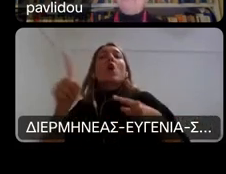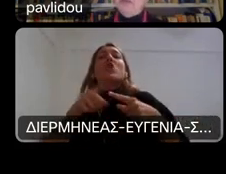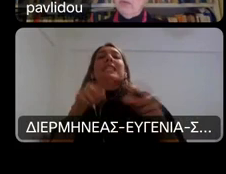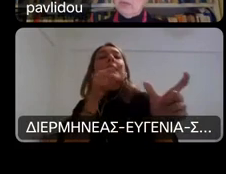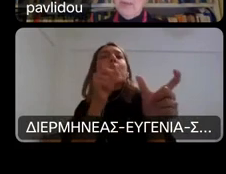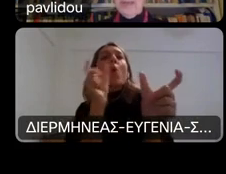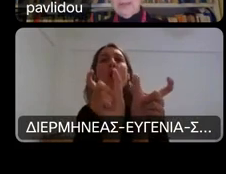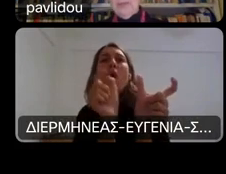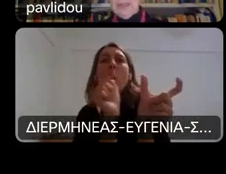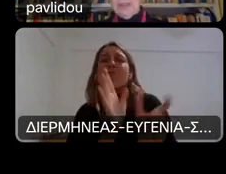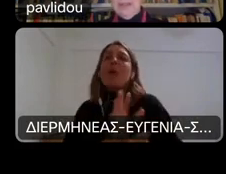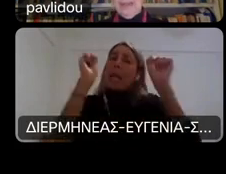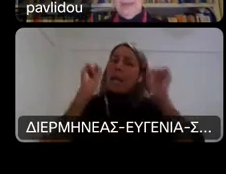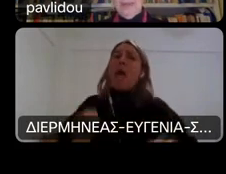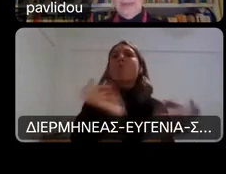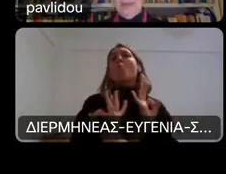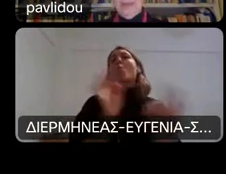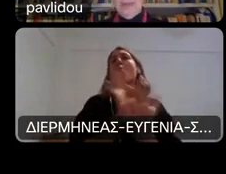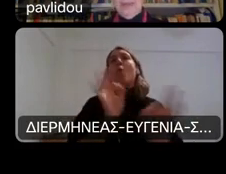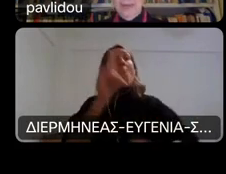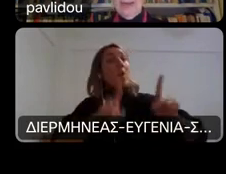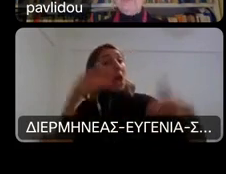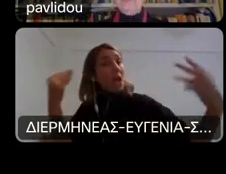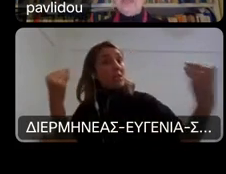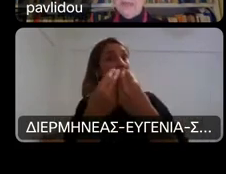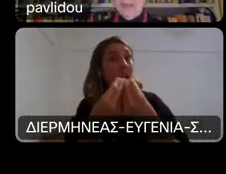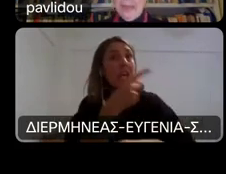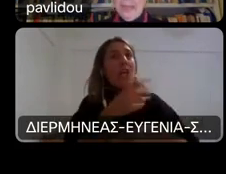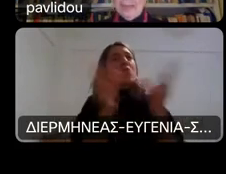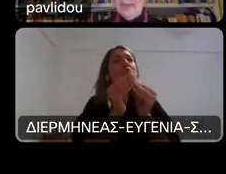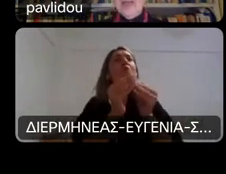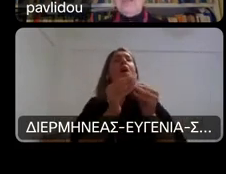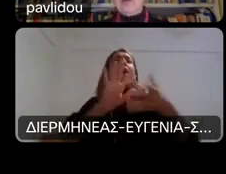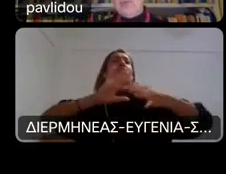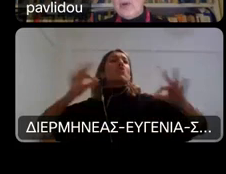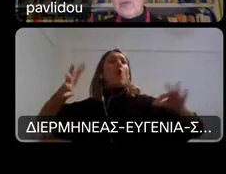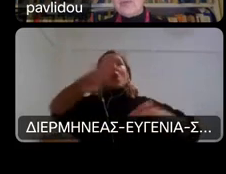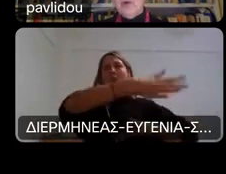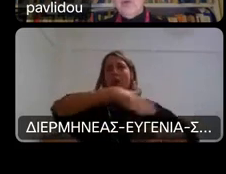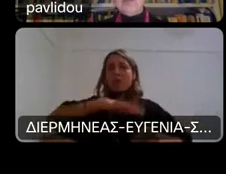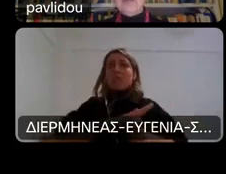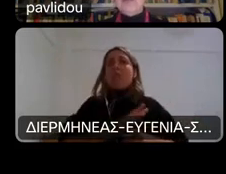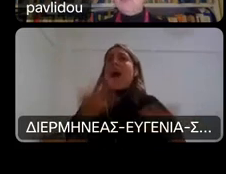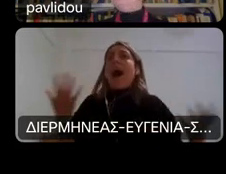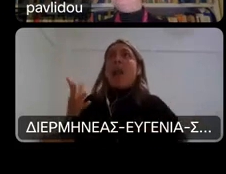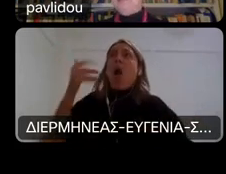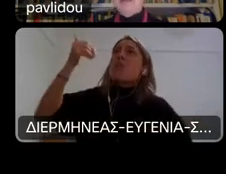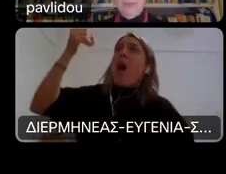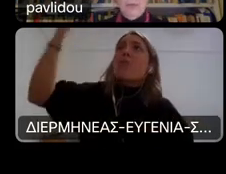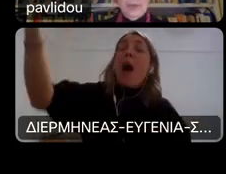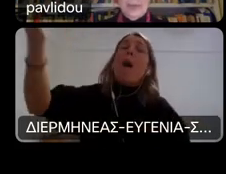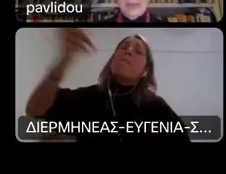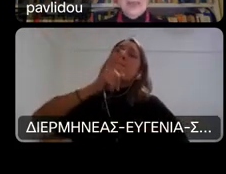καλά σε περιορισμένα και συμφραστικά και ιστορικά πλαίσια, μακροπρόθεσμα όμως θα αντιμετωπίσει τα